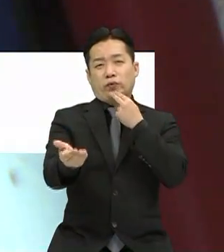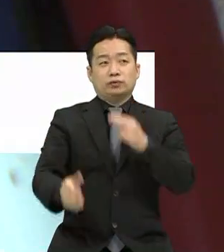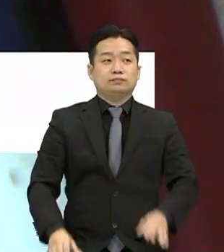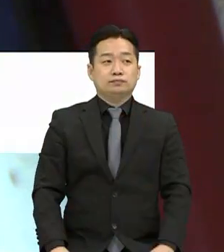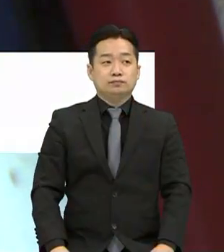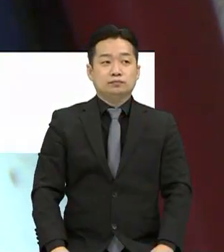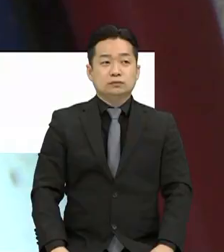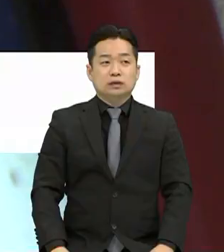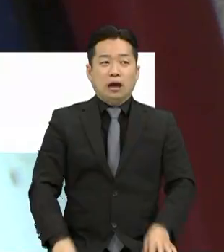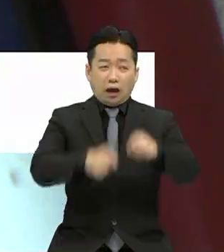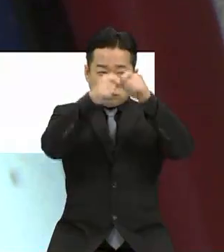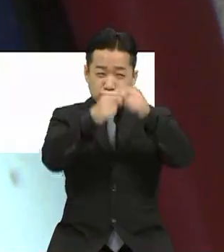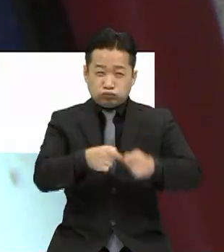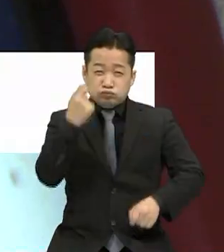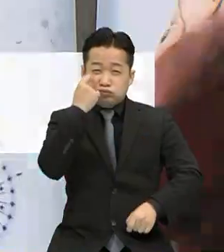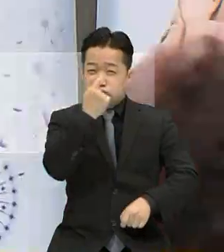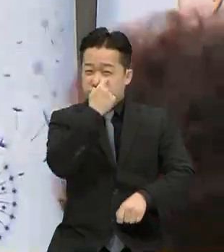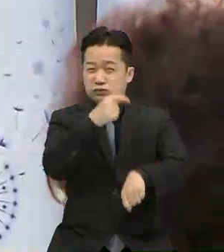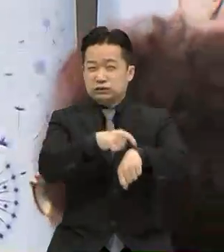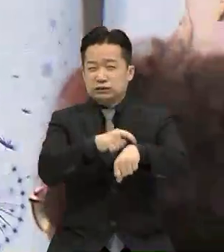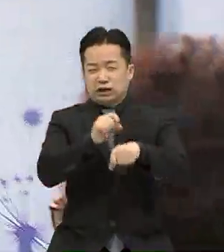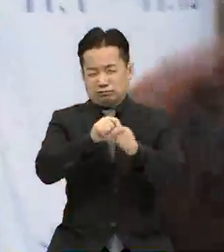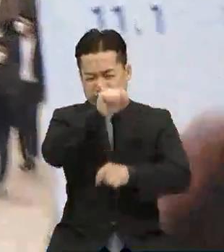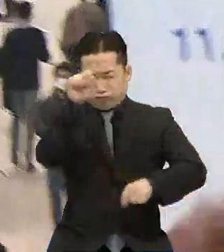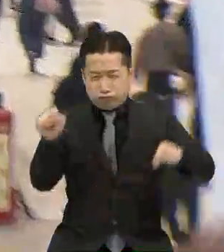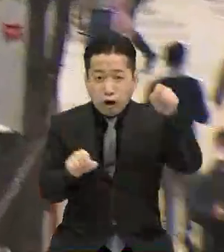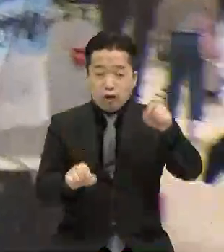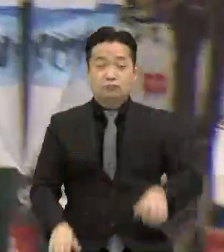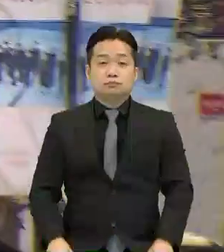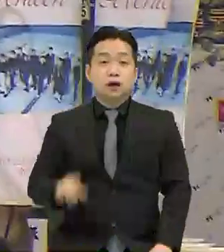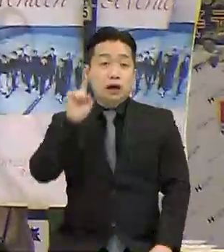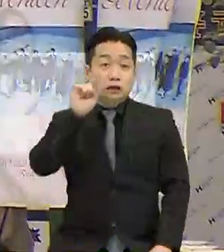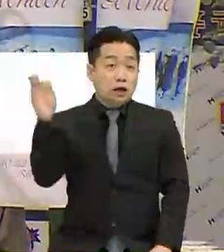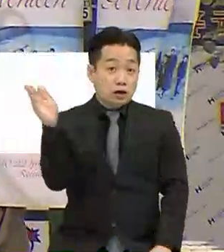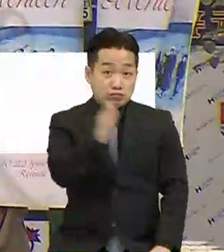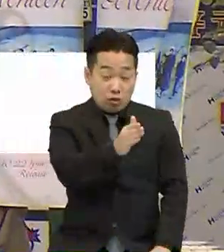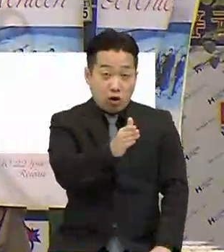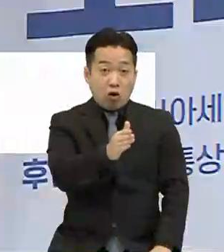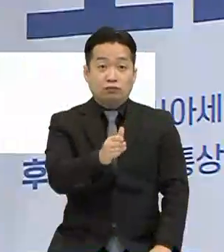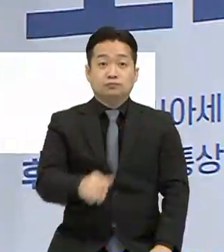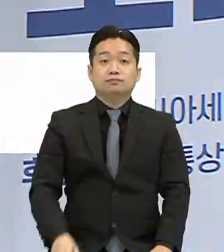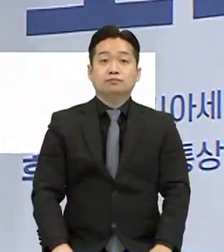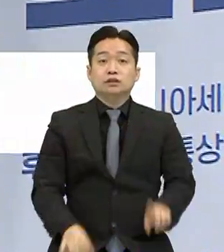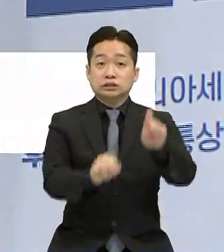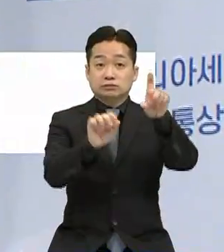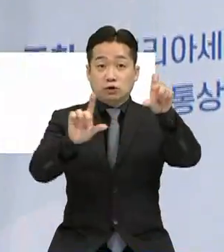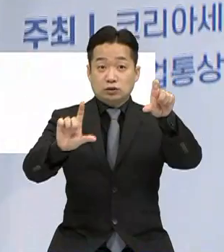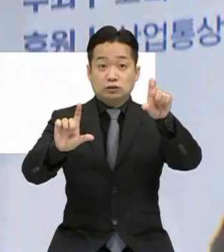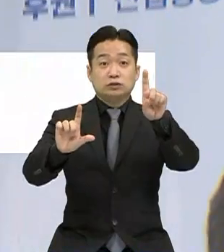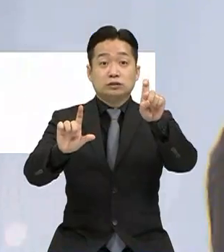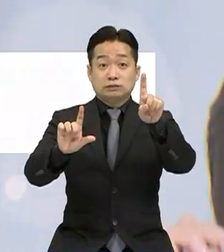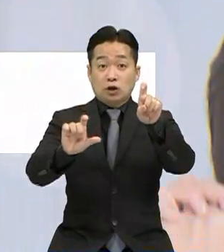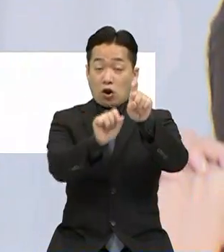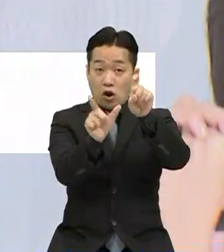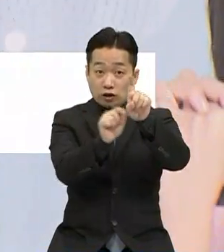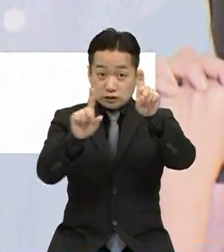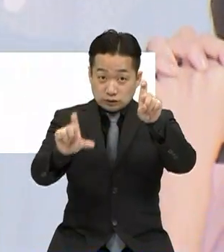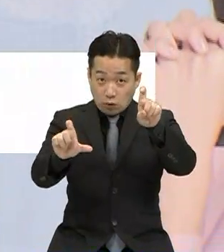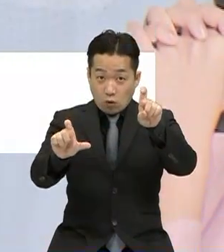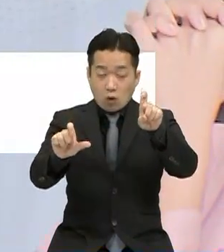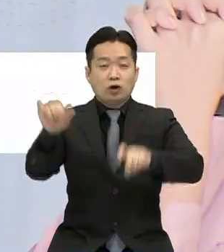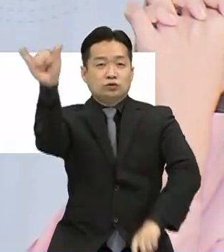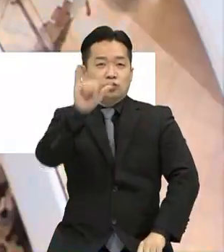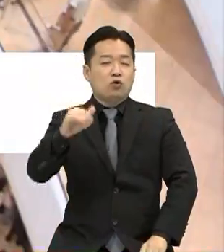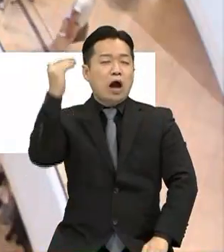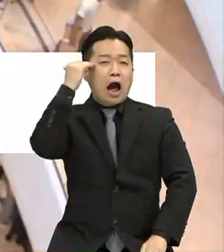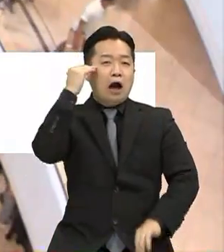다 검사하는 게 시간도 많이 걸릴 거고. 내일부터 다음 달 15일까지는 전국 단위의 할인 행사인 코리아 세일 페스타가